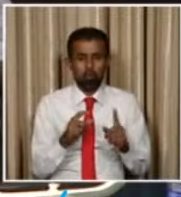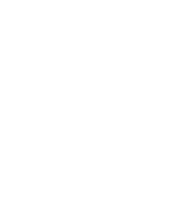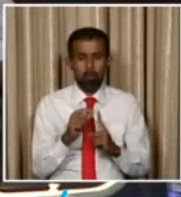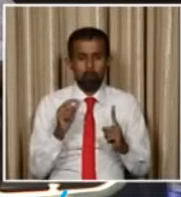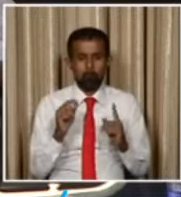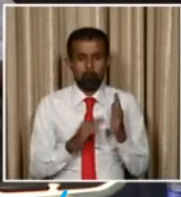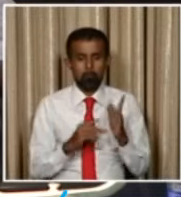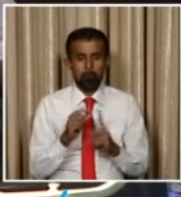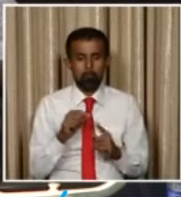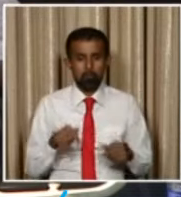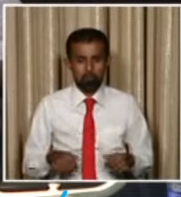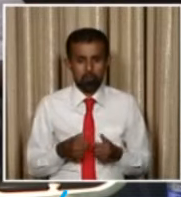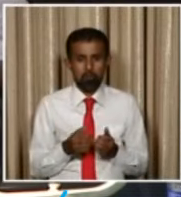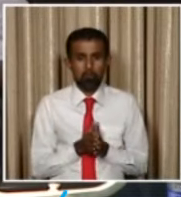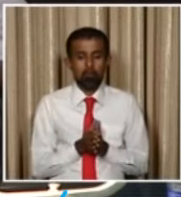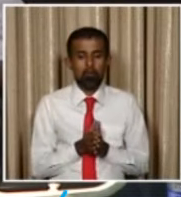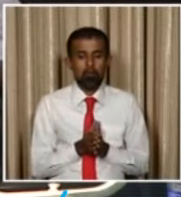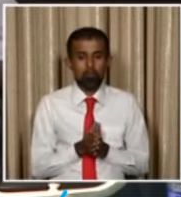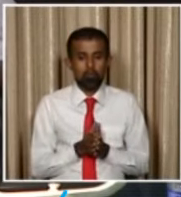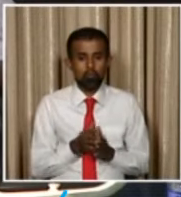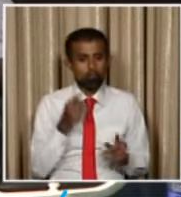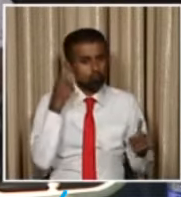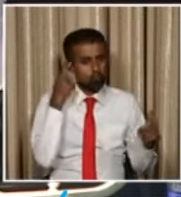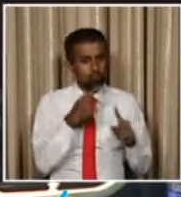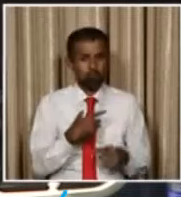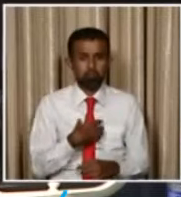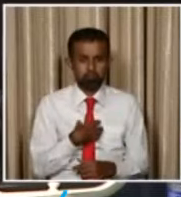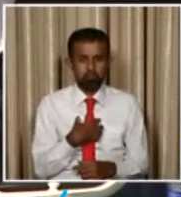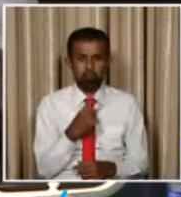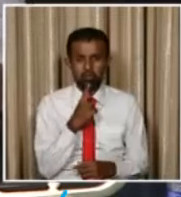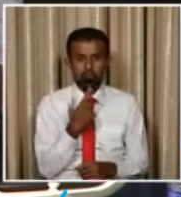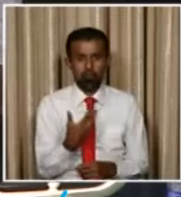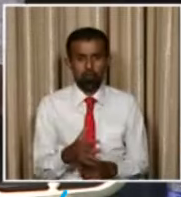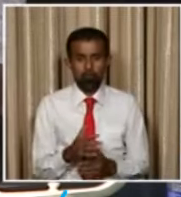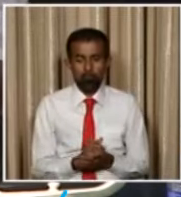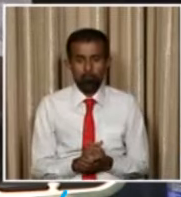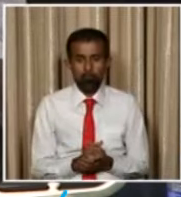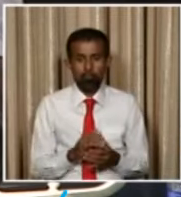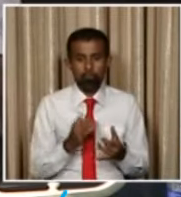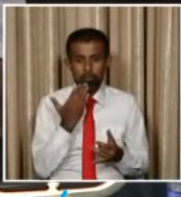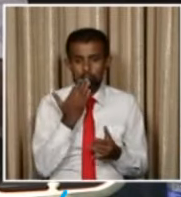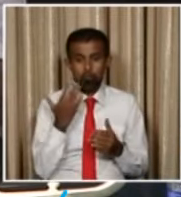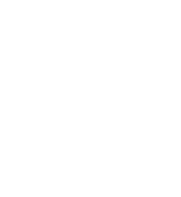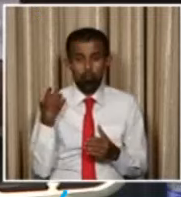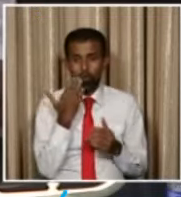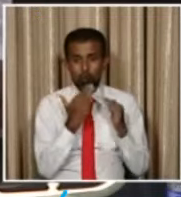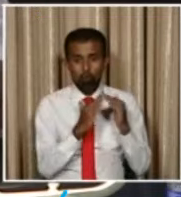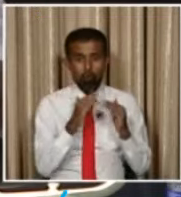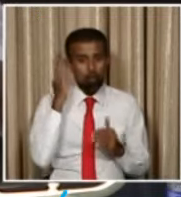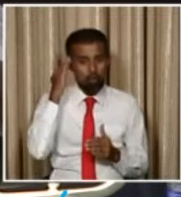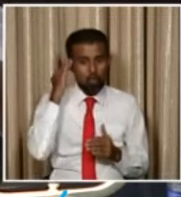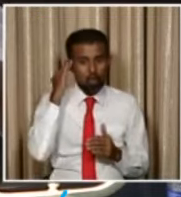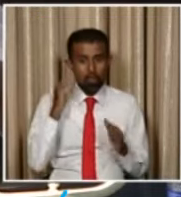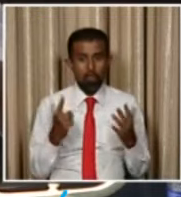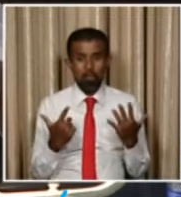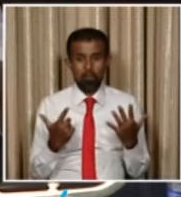தங்களுடைய கவலைகளை வெளிப்படுத்தியிருக்கிறார்கள். திருவோணமலை சாகிரா கல்லூரியிலிருந்து பரீட்சைக்கு தோற்றிய 70 மாணவிகளுடைய பரீட்சை பெறுபவர்கள்